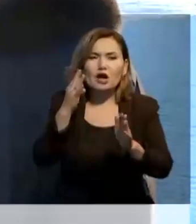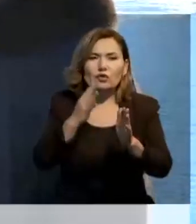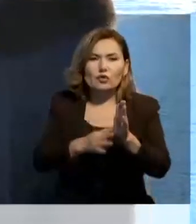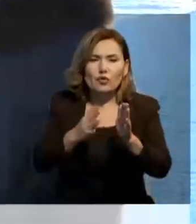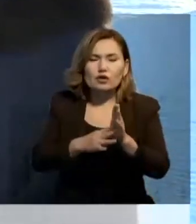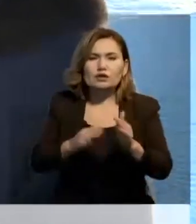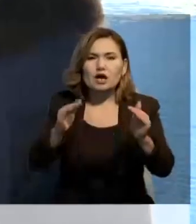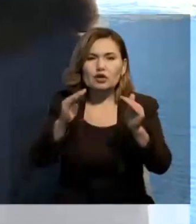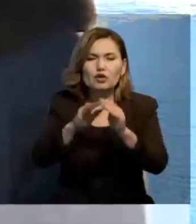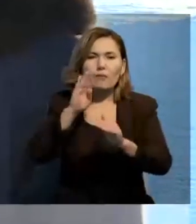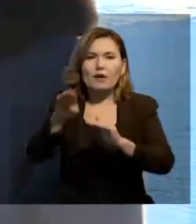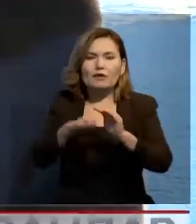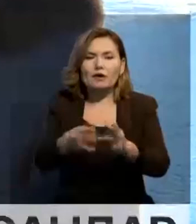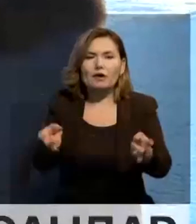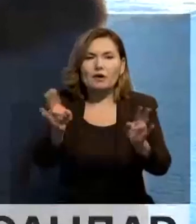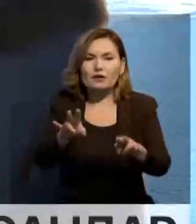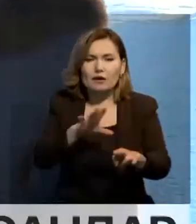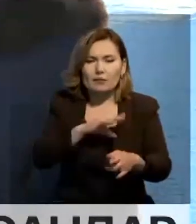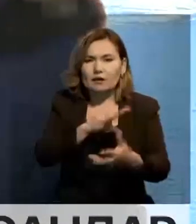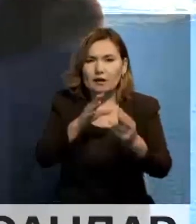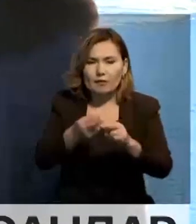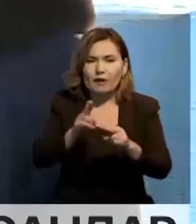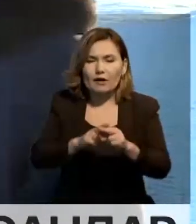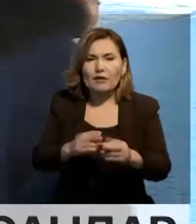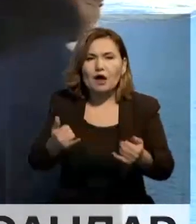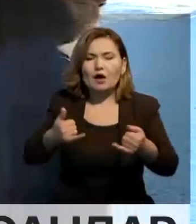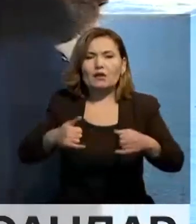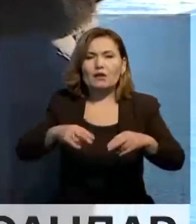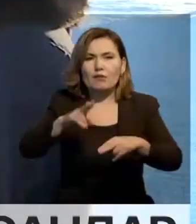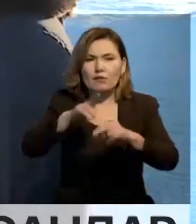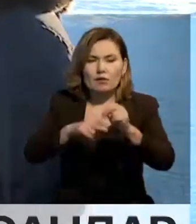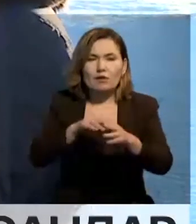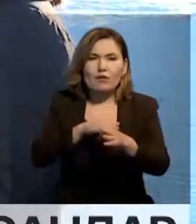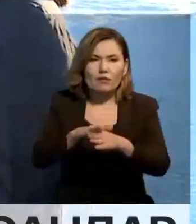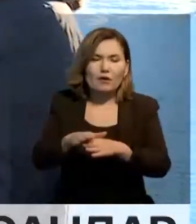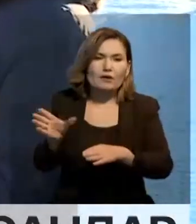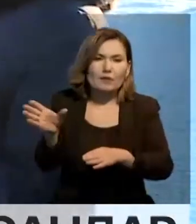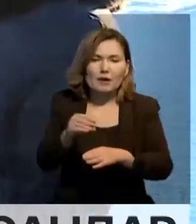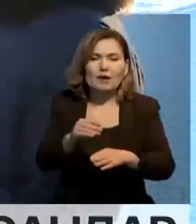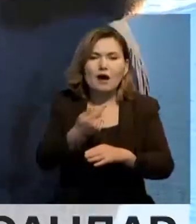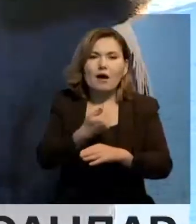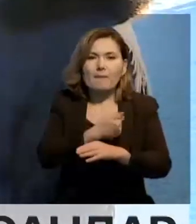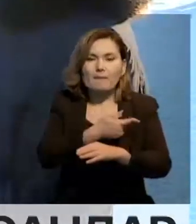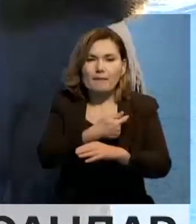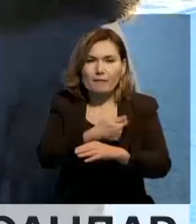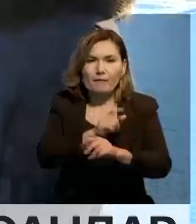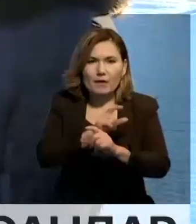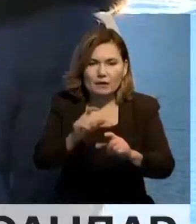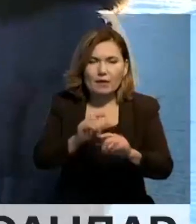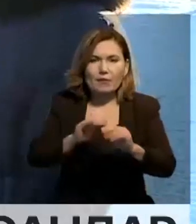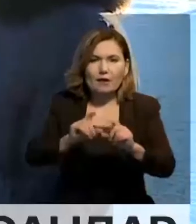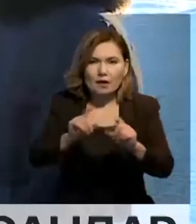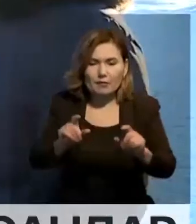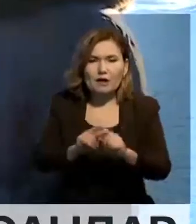су кірді. Баспаналарды су басқан жоқ. Іргетасын құярда оның бәрі ескерілді. Балабақшада солай салынады. Тасқыннан қауіп жоқ, айналып